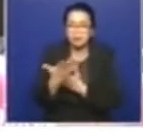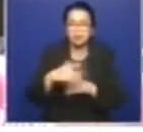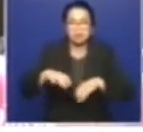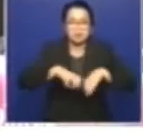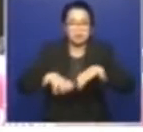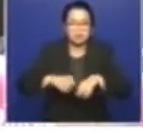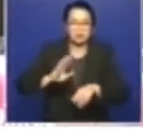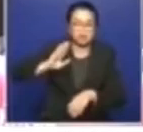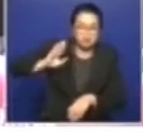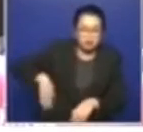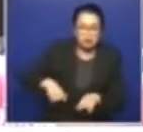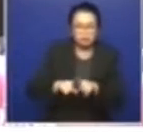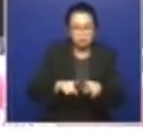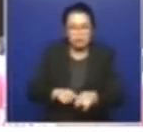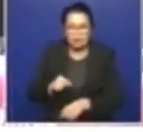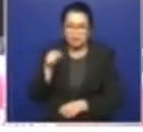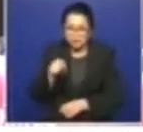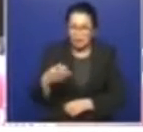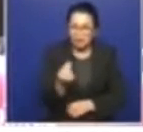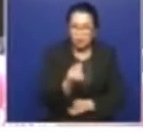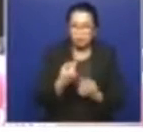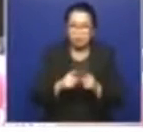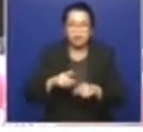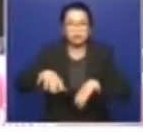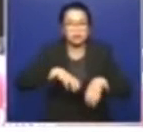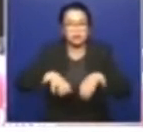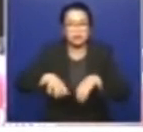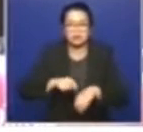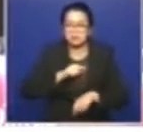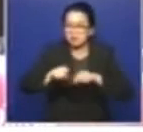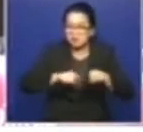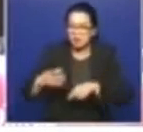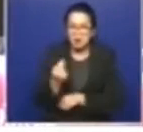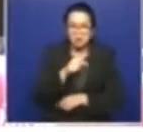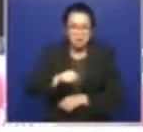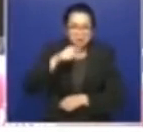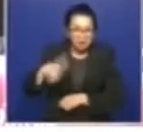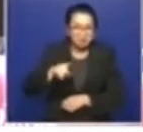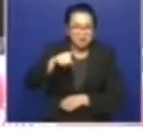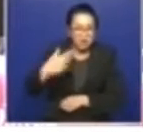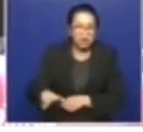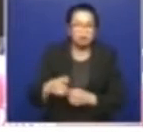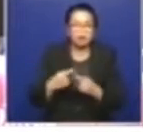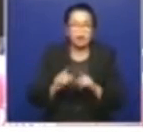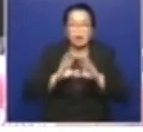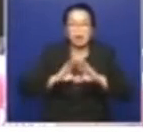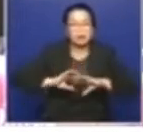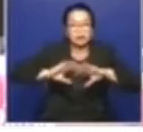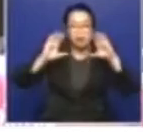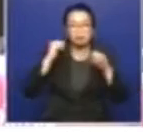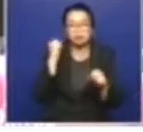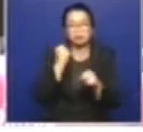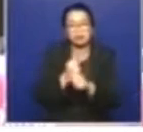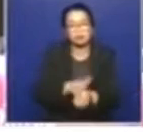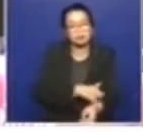ที่มันล่าช้านี่ท่านสั่งเร็วนะท่านจะเถียงผมเลยสั่งแล้วแต่ระบบราชการมันไม่ตอบท่านนี่